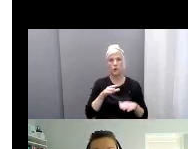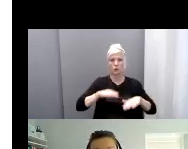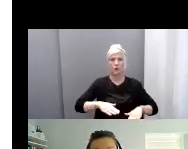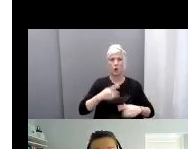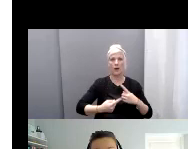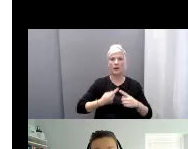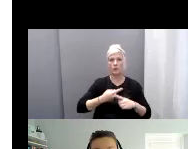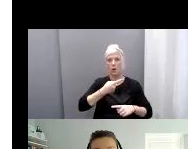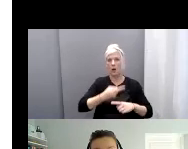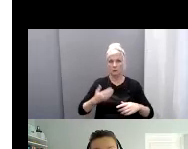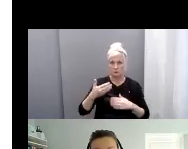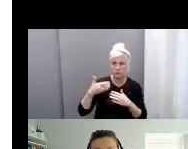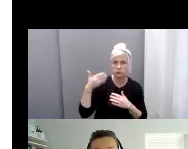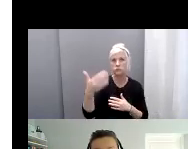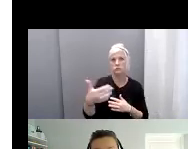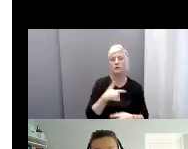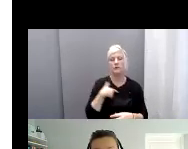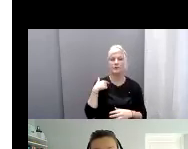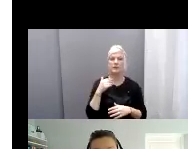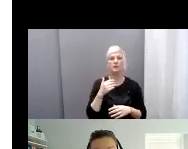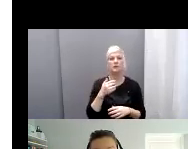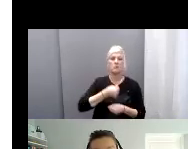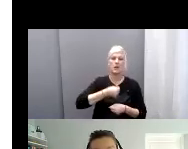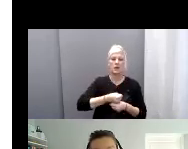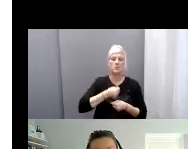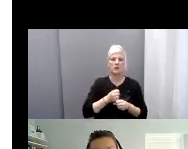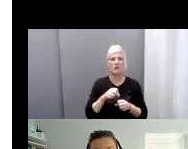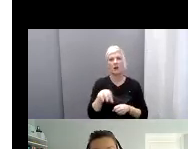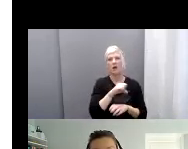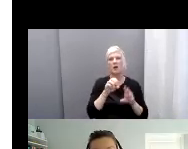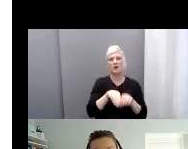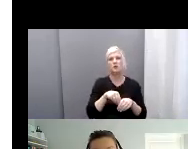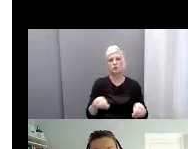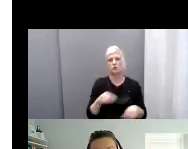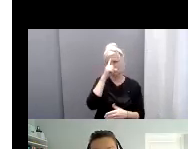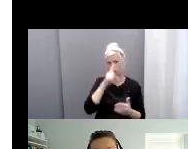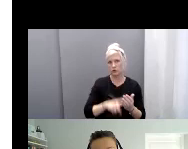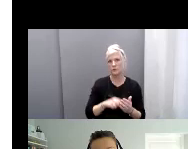att bearbeta resultaten för att ta fram mer tydliga